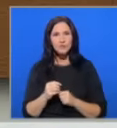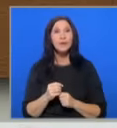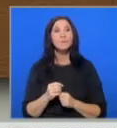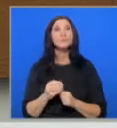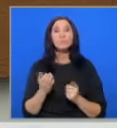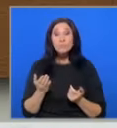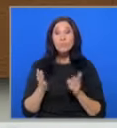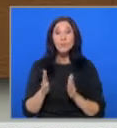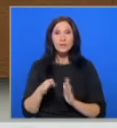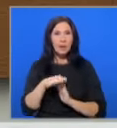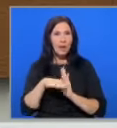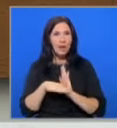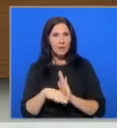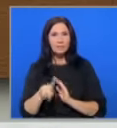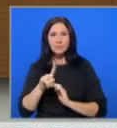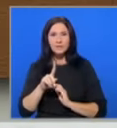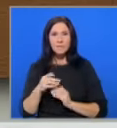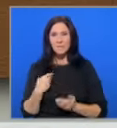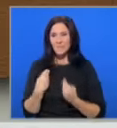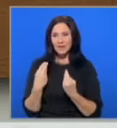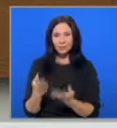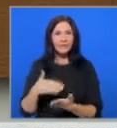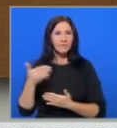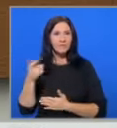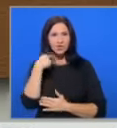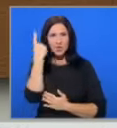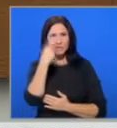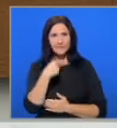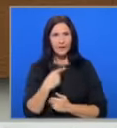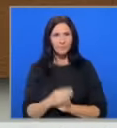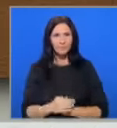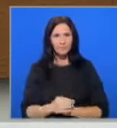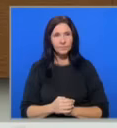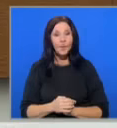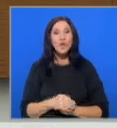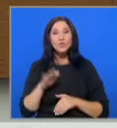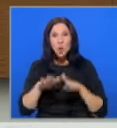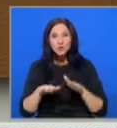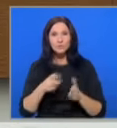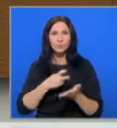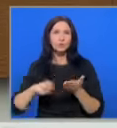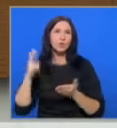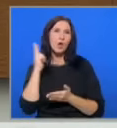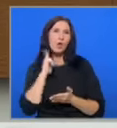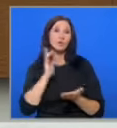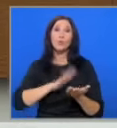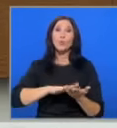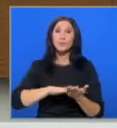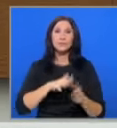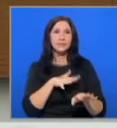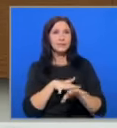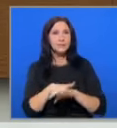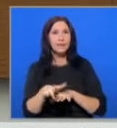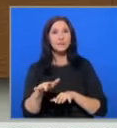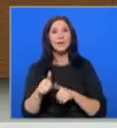по определен ред и не се предоставят на външни лица. Достъп до изходния код и документацията на системата